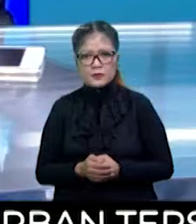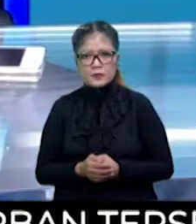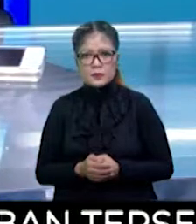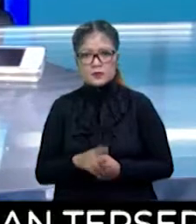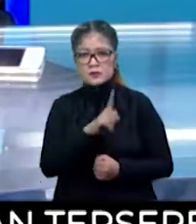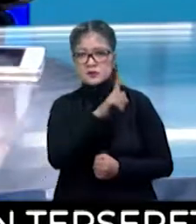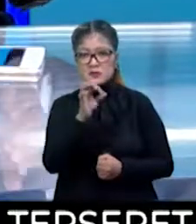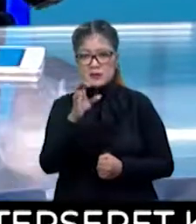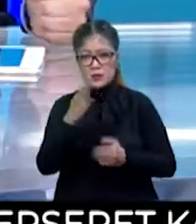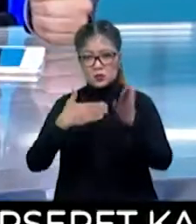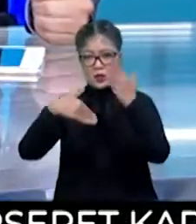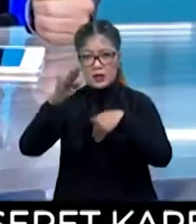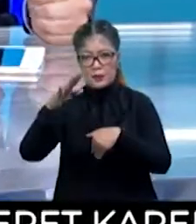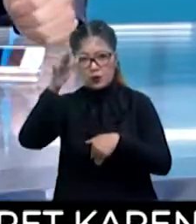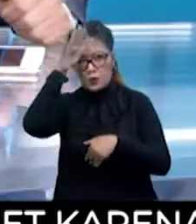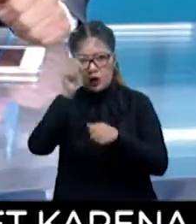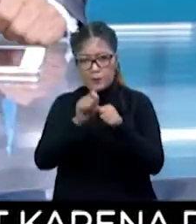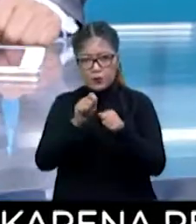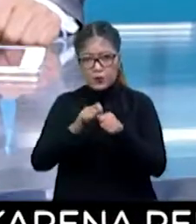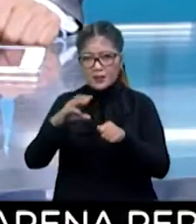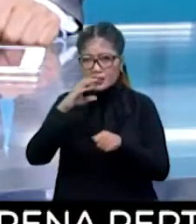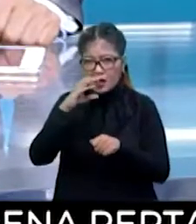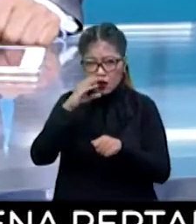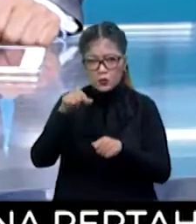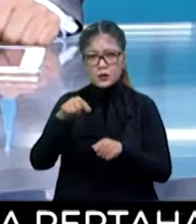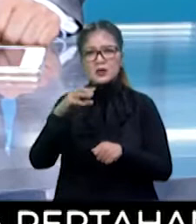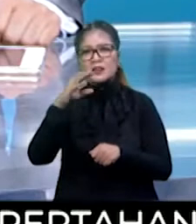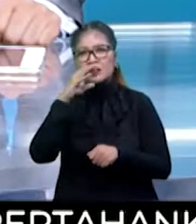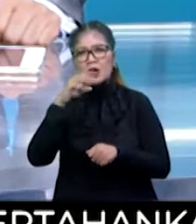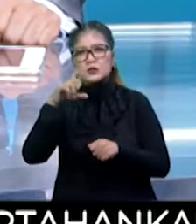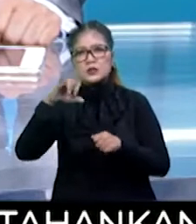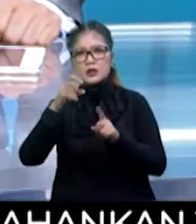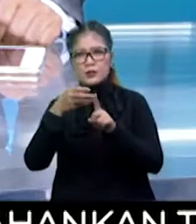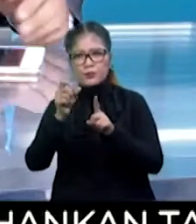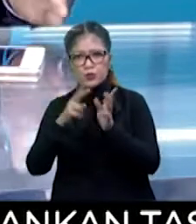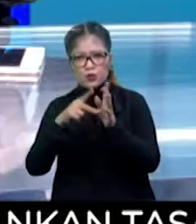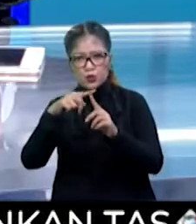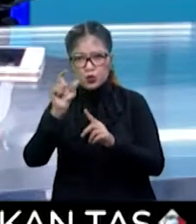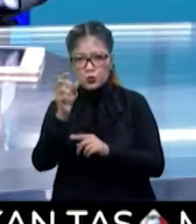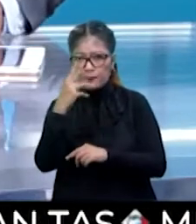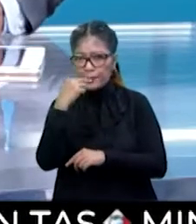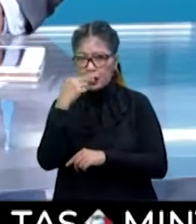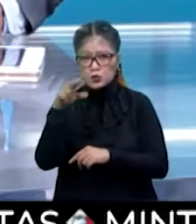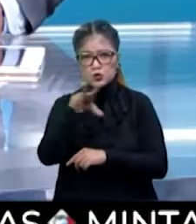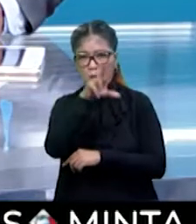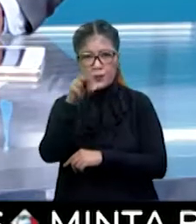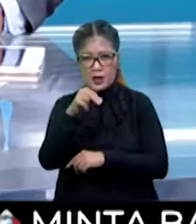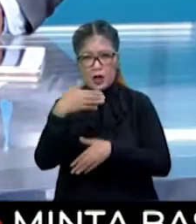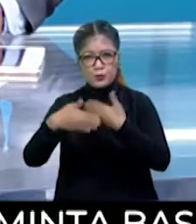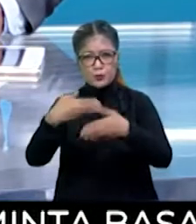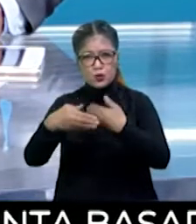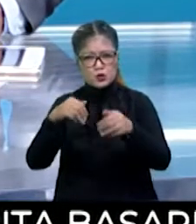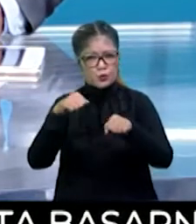Ratusan perajin tahu di sentra tahu Cibuntu, Bandung, Jawa Barat mogok produksi. Aksi ini merupakan bentuk protes perajin agar